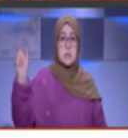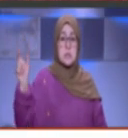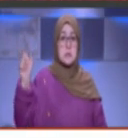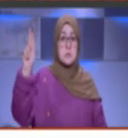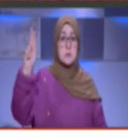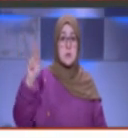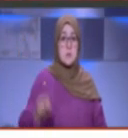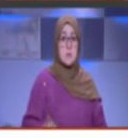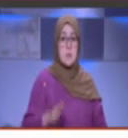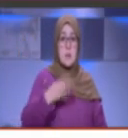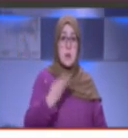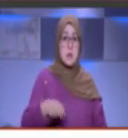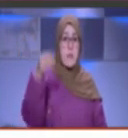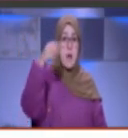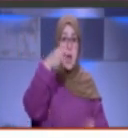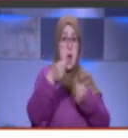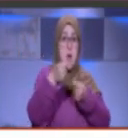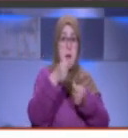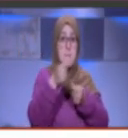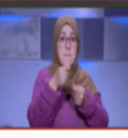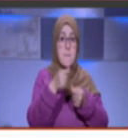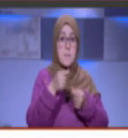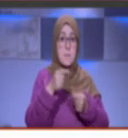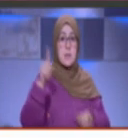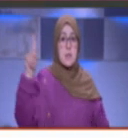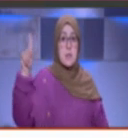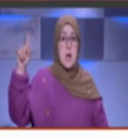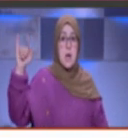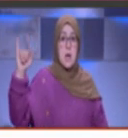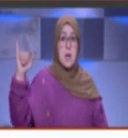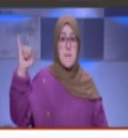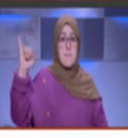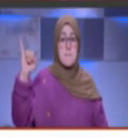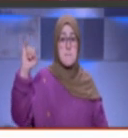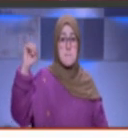خام نايمكس الأمريكي بمقدار